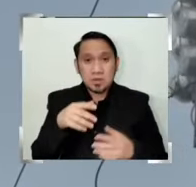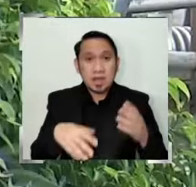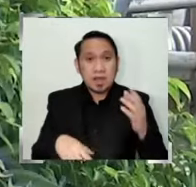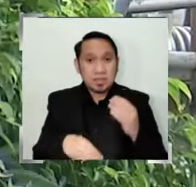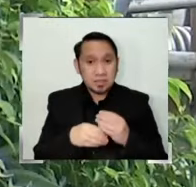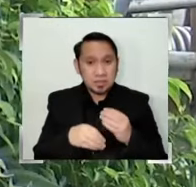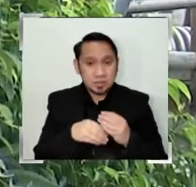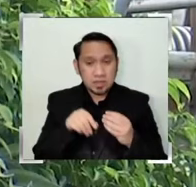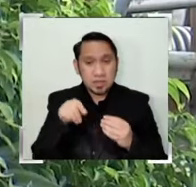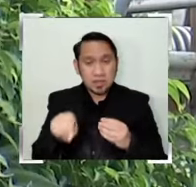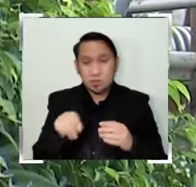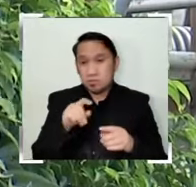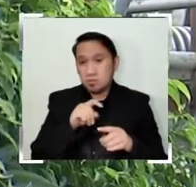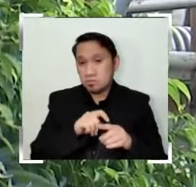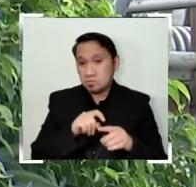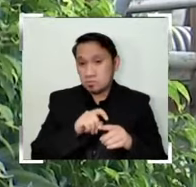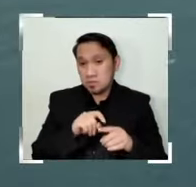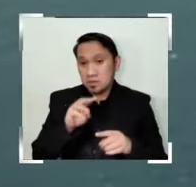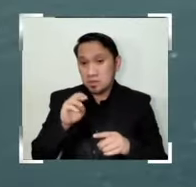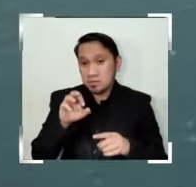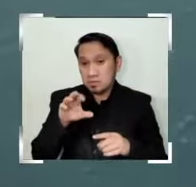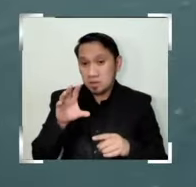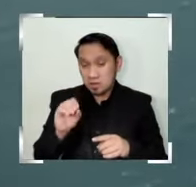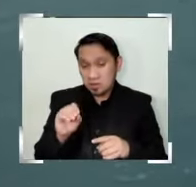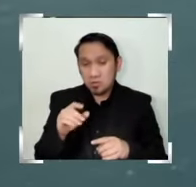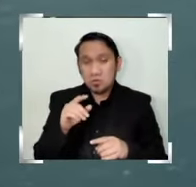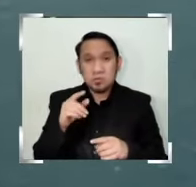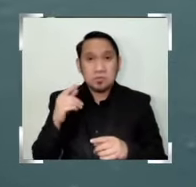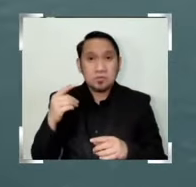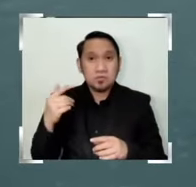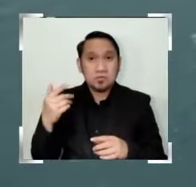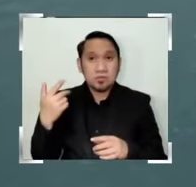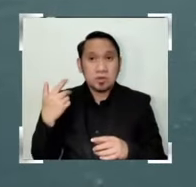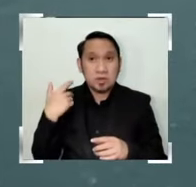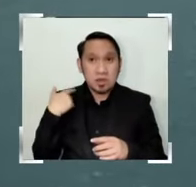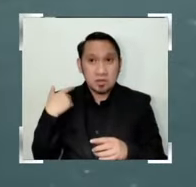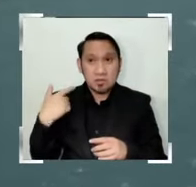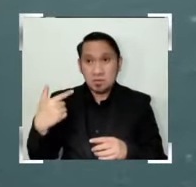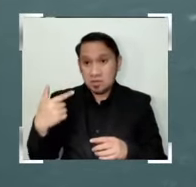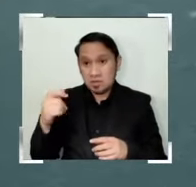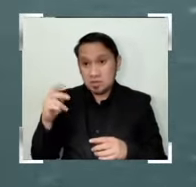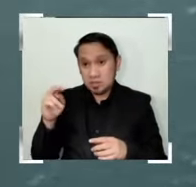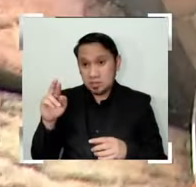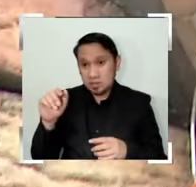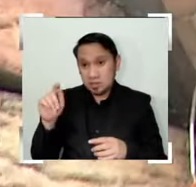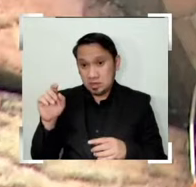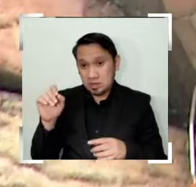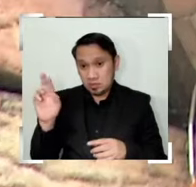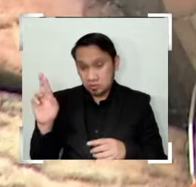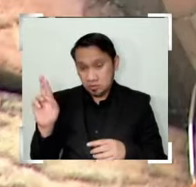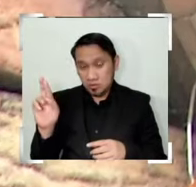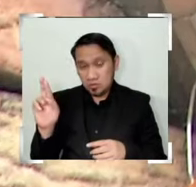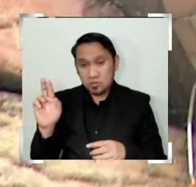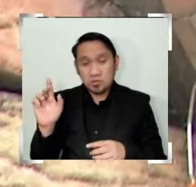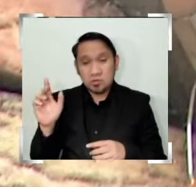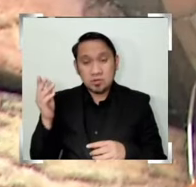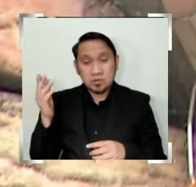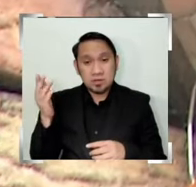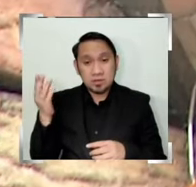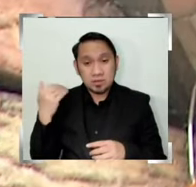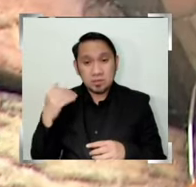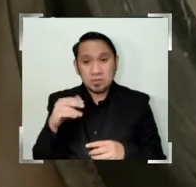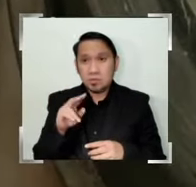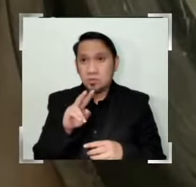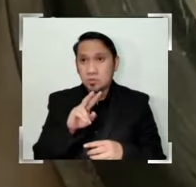Meralco dahil sa tumaas na generation charge, bunsod ng malampaya gas facility shutdown nitong Pebrero. Kung 200 kilowatt hours ang